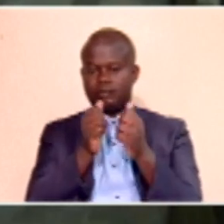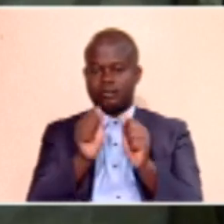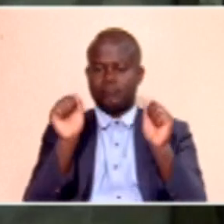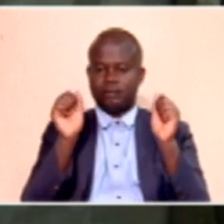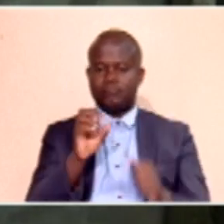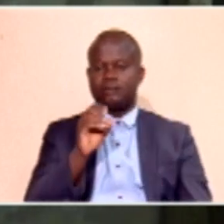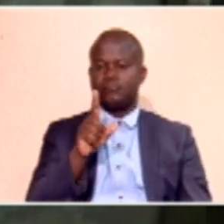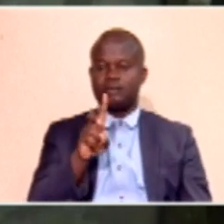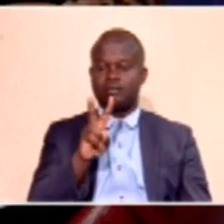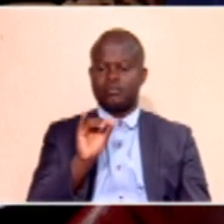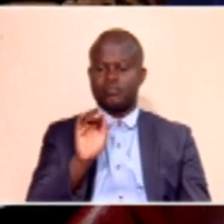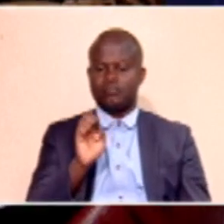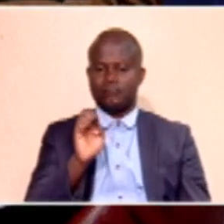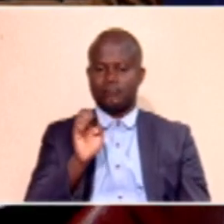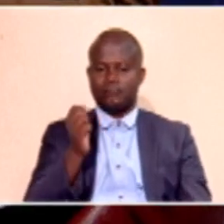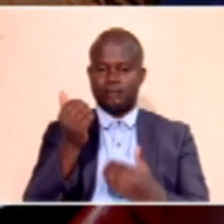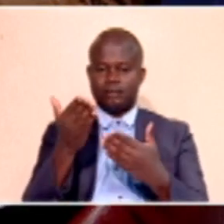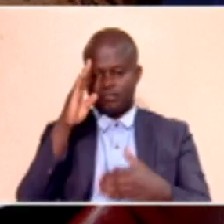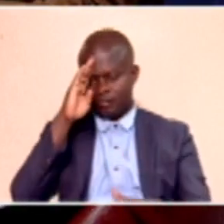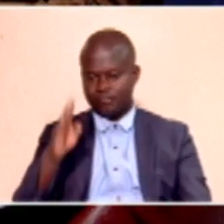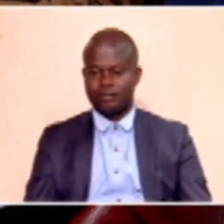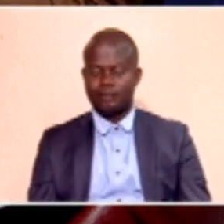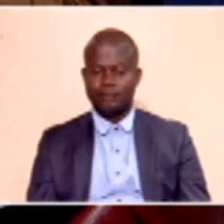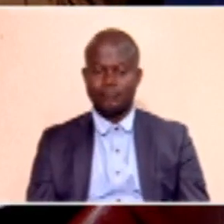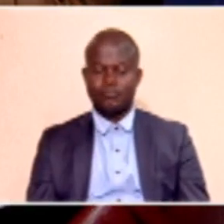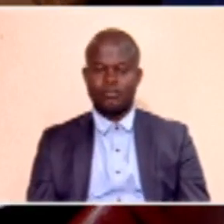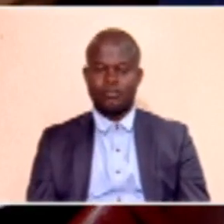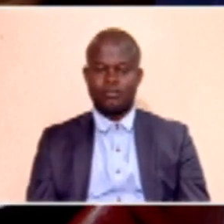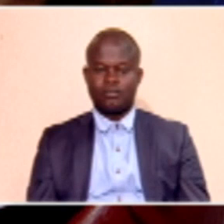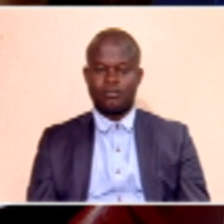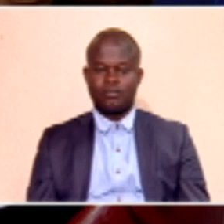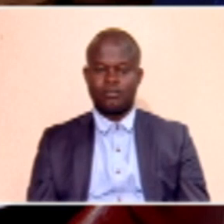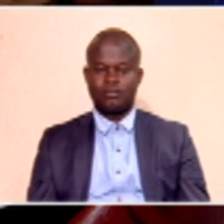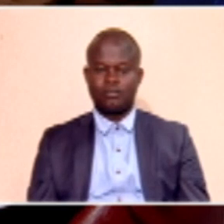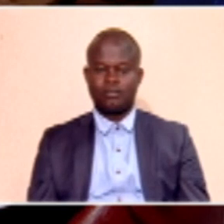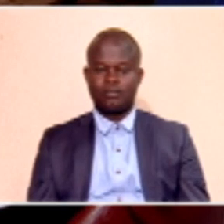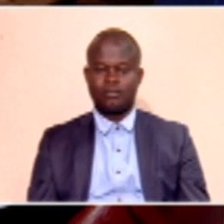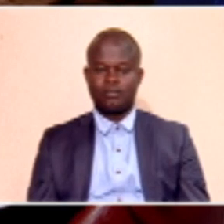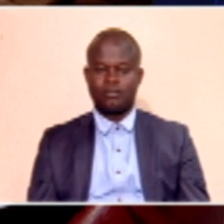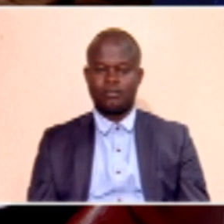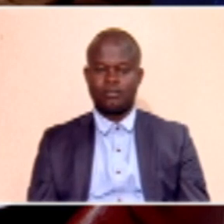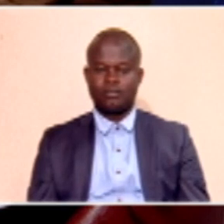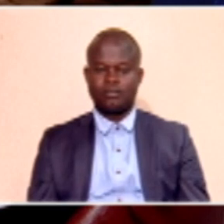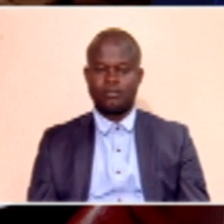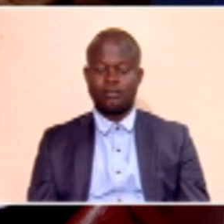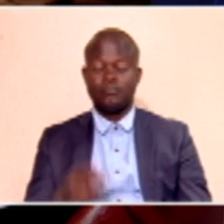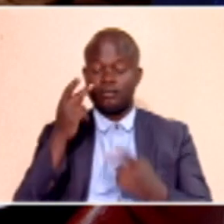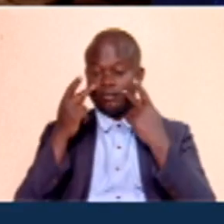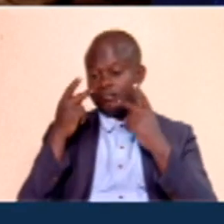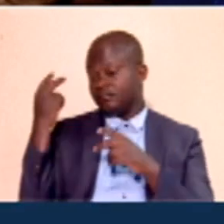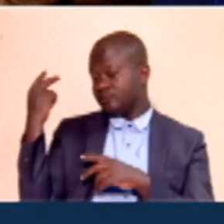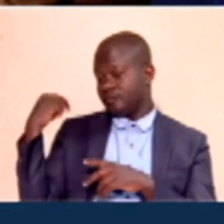wacu Olive Nete niwe aherereye. Olive, wiriwe neza? Miriwe neza Leonsi. Hanyuma turabona inyuma